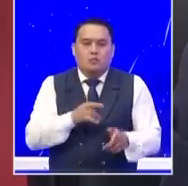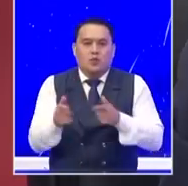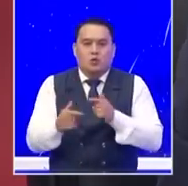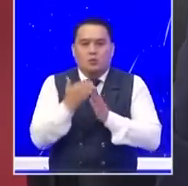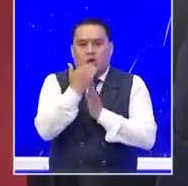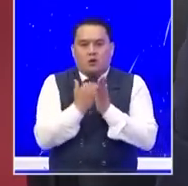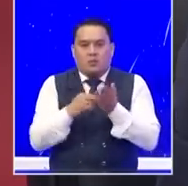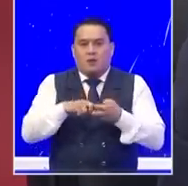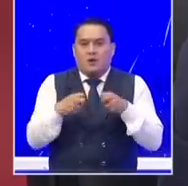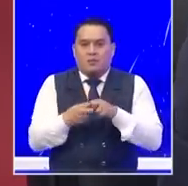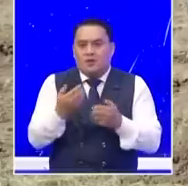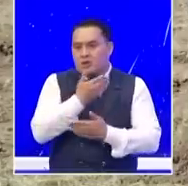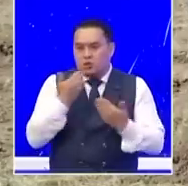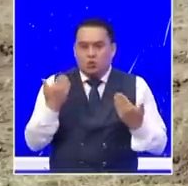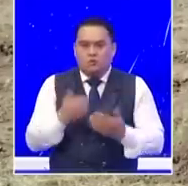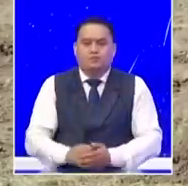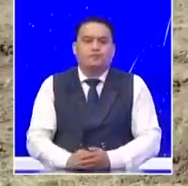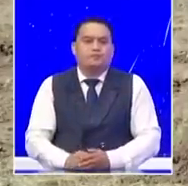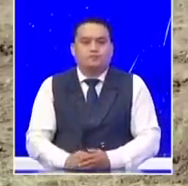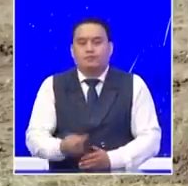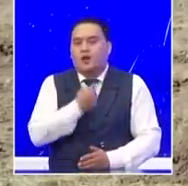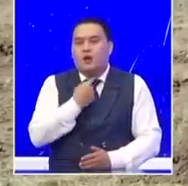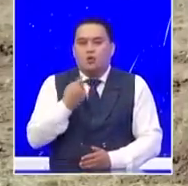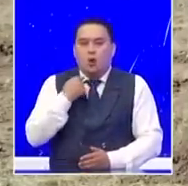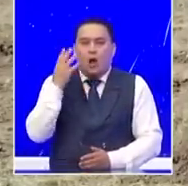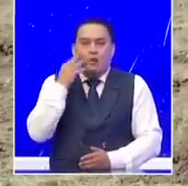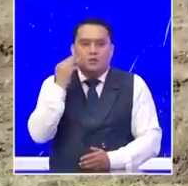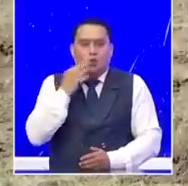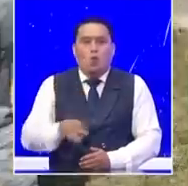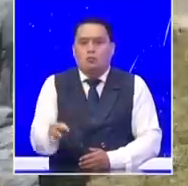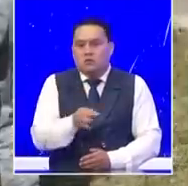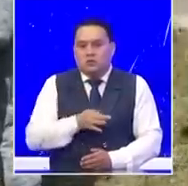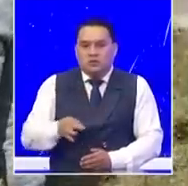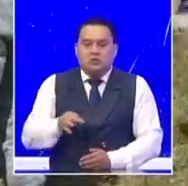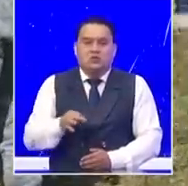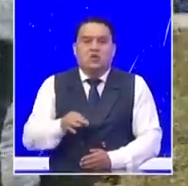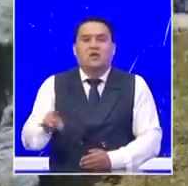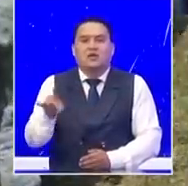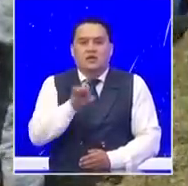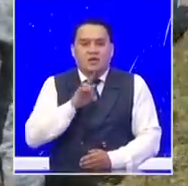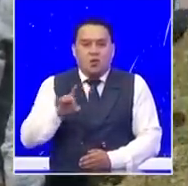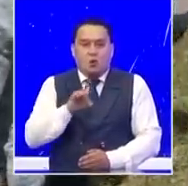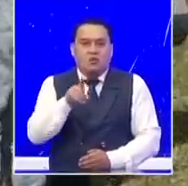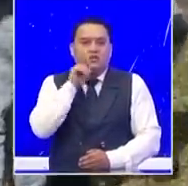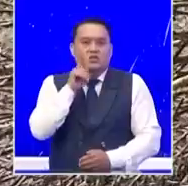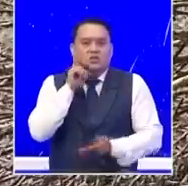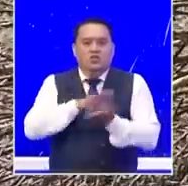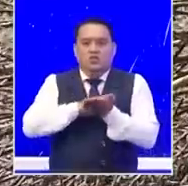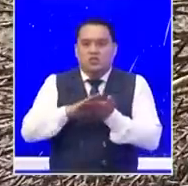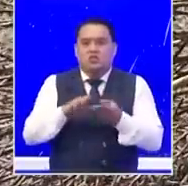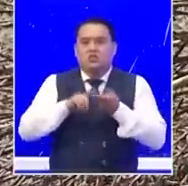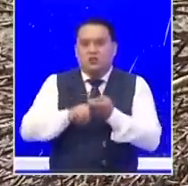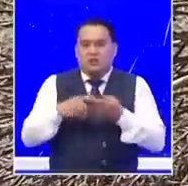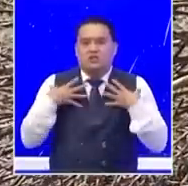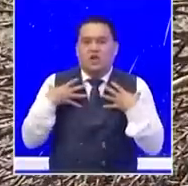графику, там проблем тоже нету. Талдыкурган и Алматинская область по праву считаются самым зеленым регионом страны. От чистоты воздуха зависит